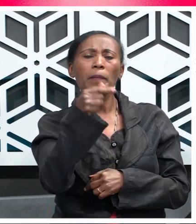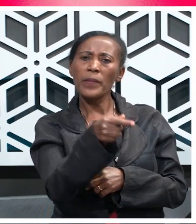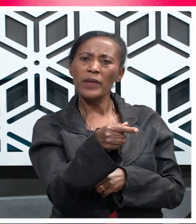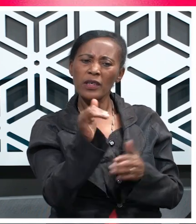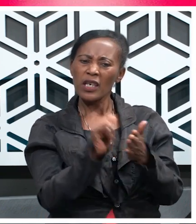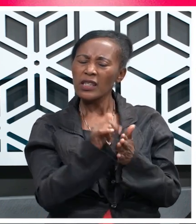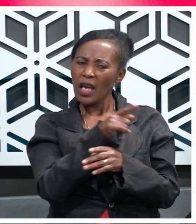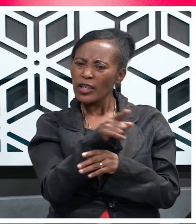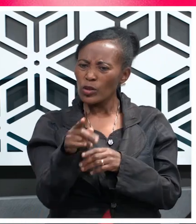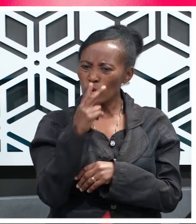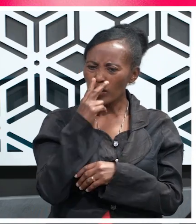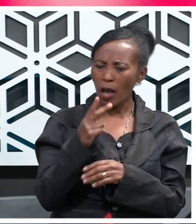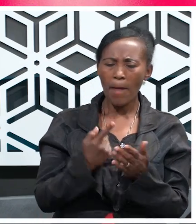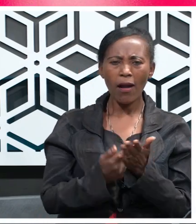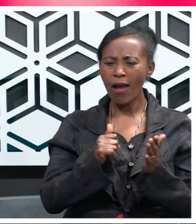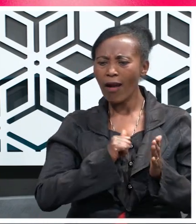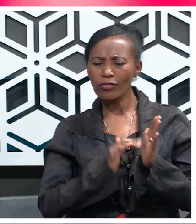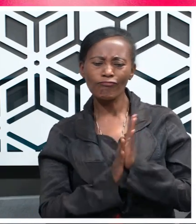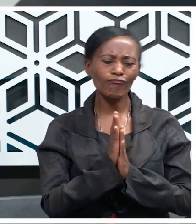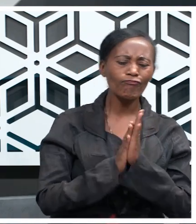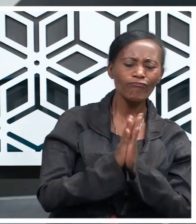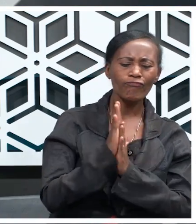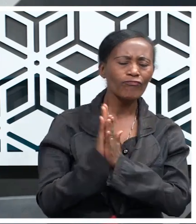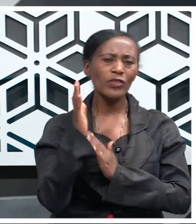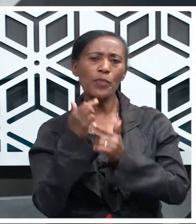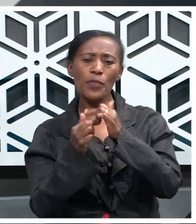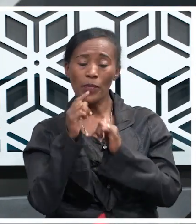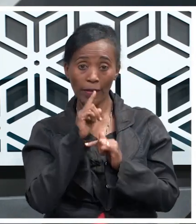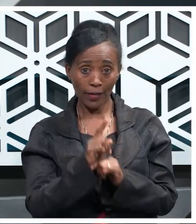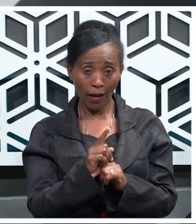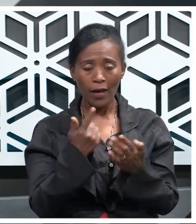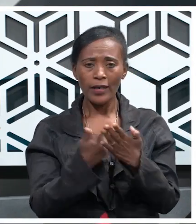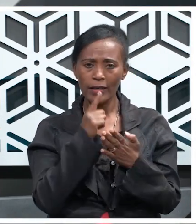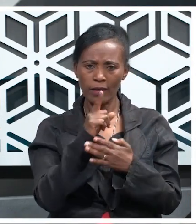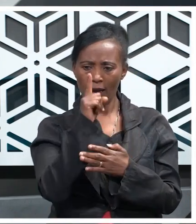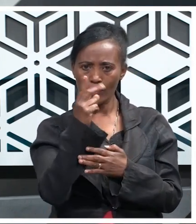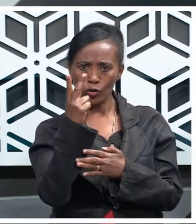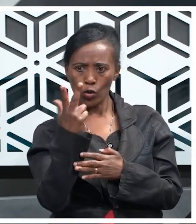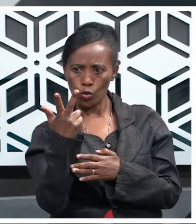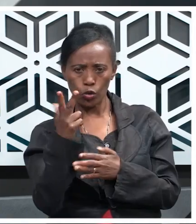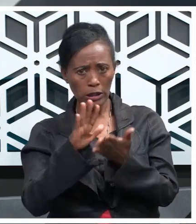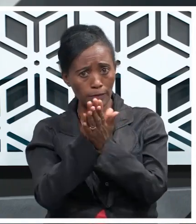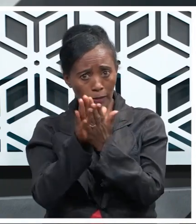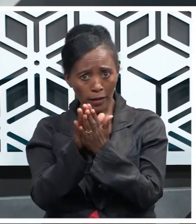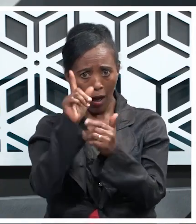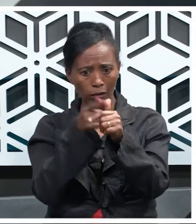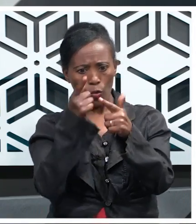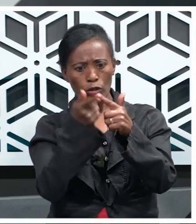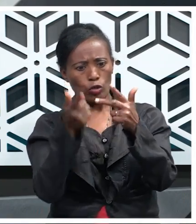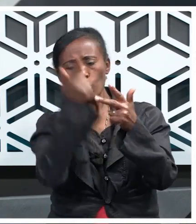አይ ነበርና ከዛ እነሱን ሳይ ሞቲቭ ሆንኩኝ በጣም ማለት ነው። እና ትምህርት ቤት ውስጥ ተማሪ እያለሁ ከአንድ እስከ ሶስት ነው